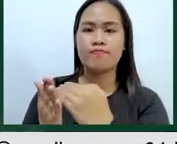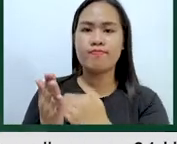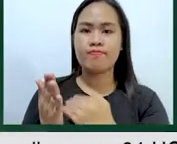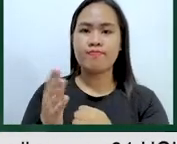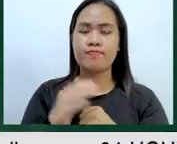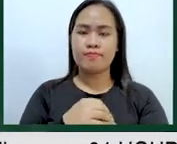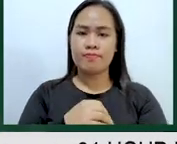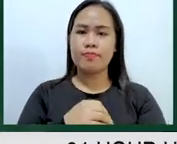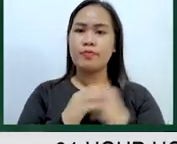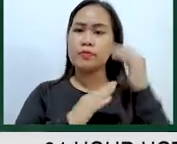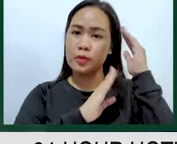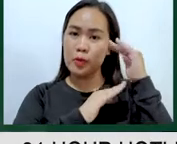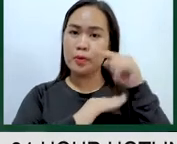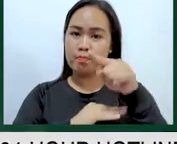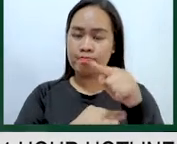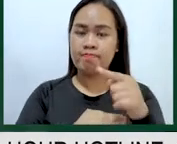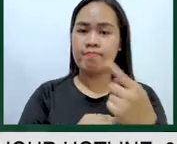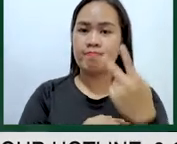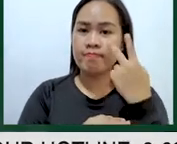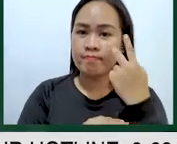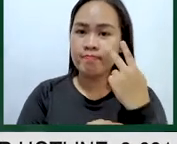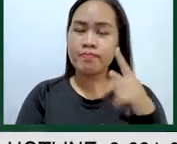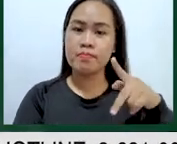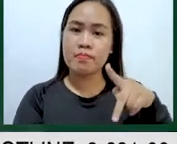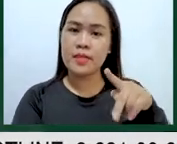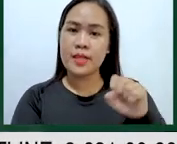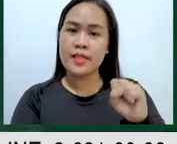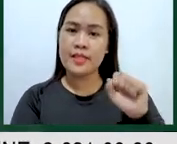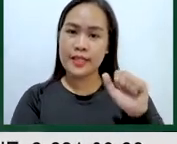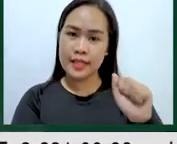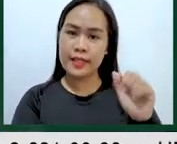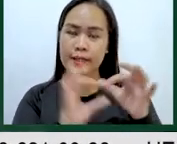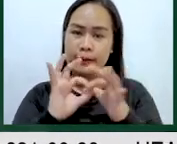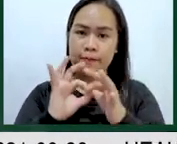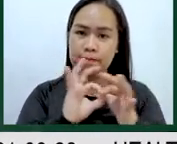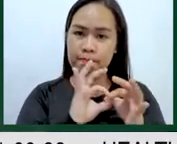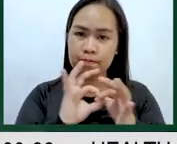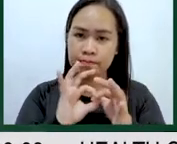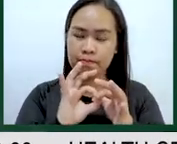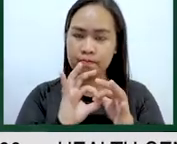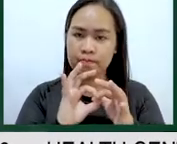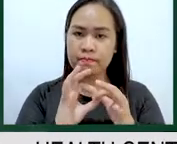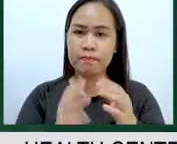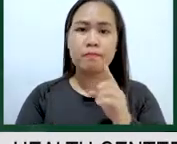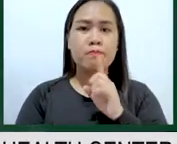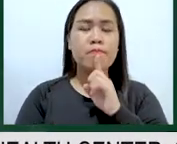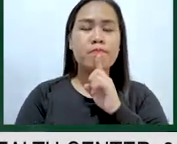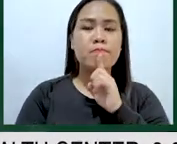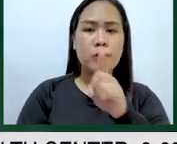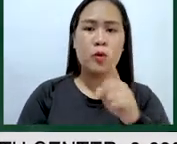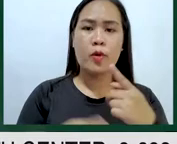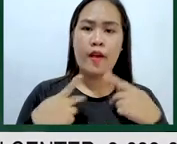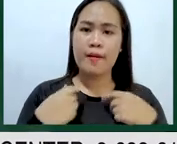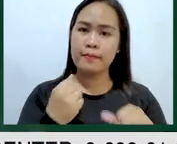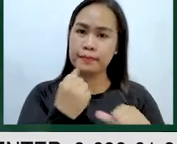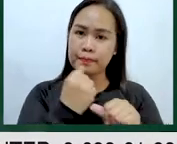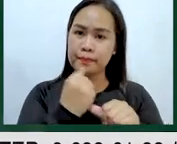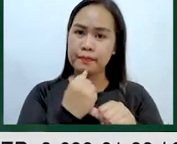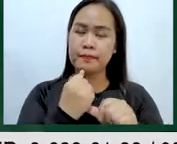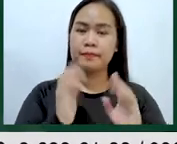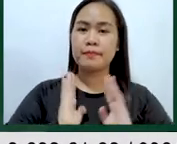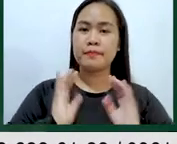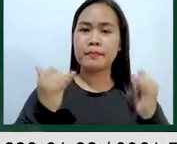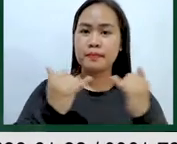asahan niyo po ang coordination ng PSA, no? For sure, they will be assisted naman by personnel